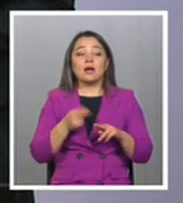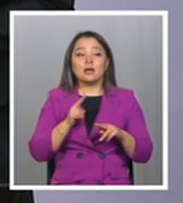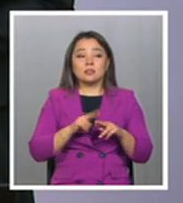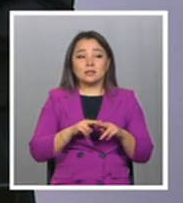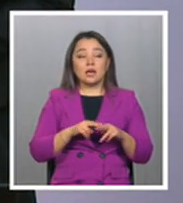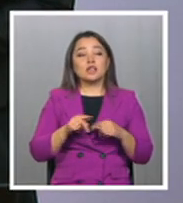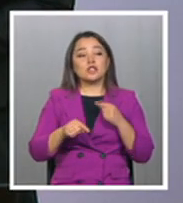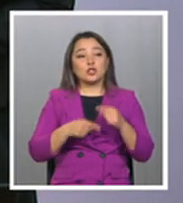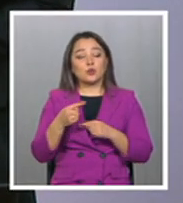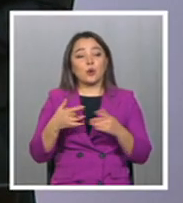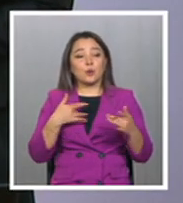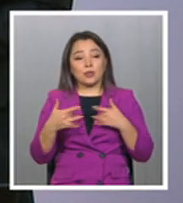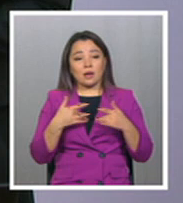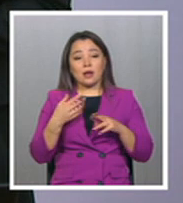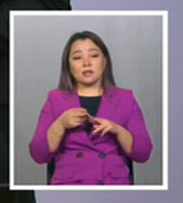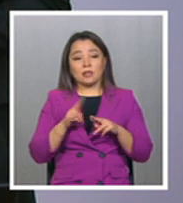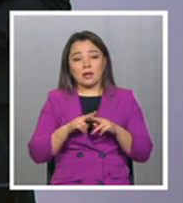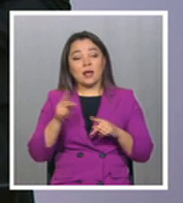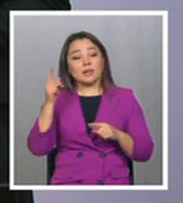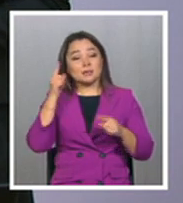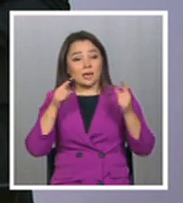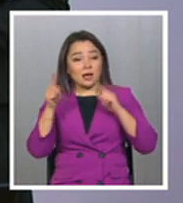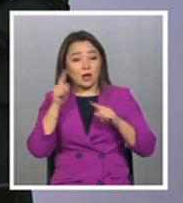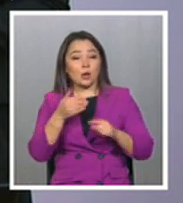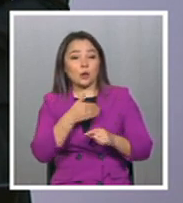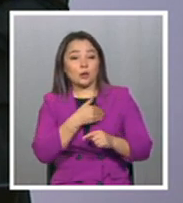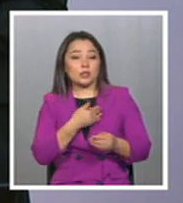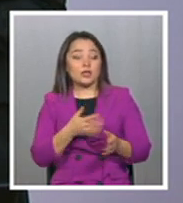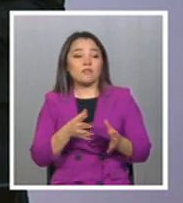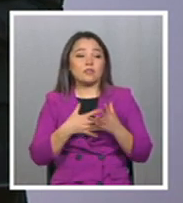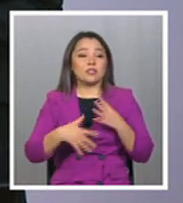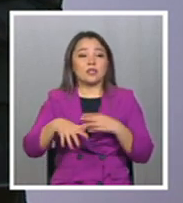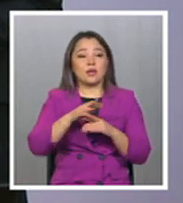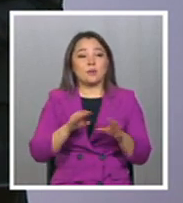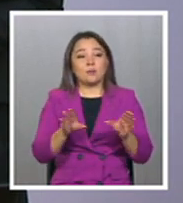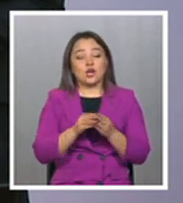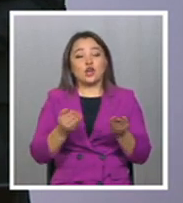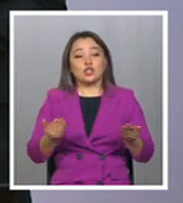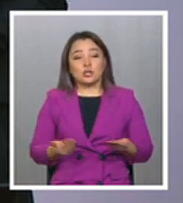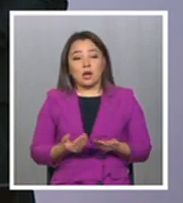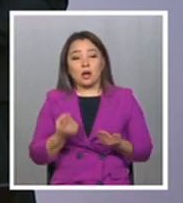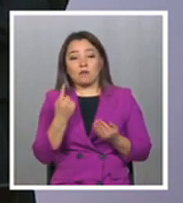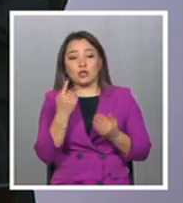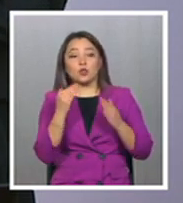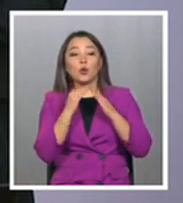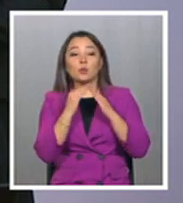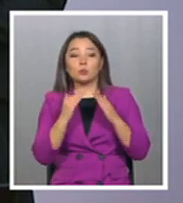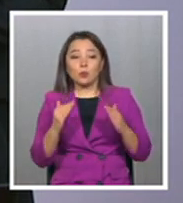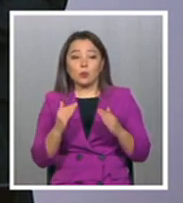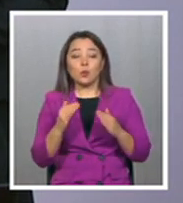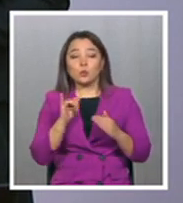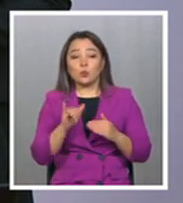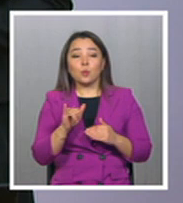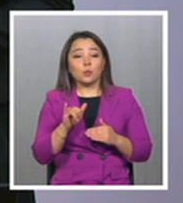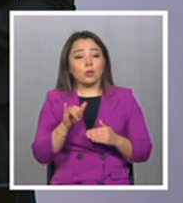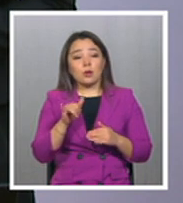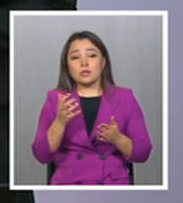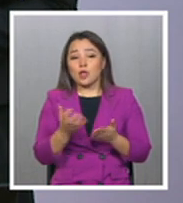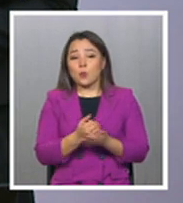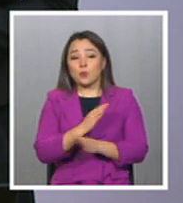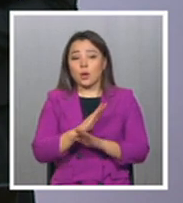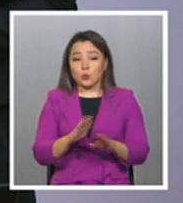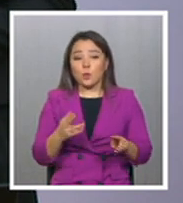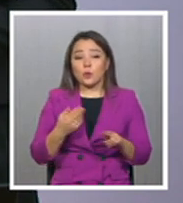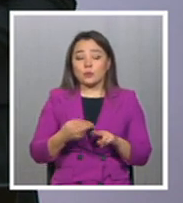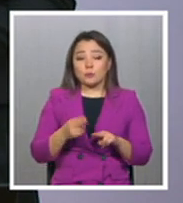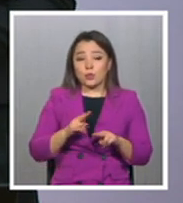герои. Герои этой сказки хотели жить все вместе, в одном доме, но у них не получилось, потому